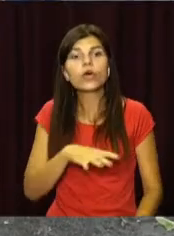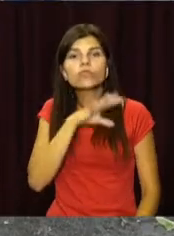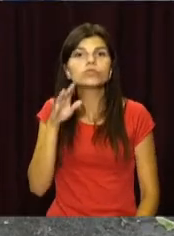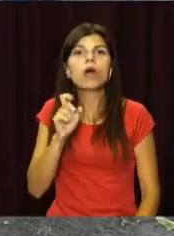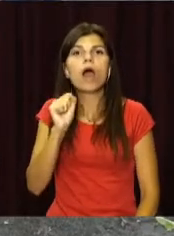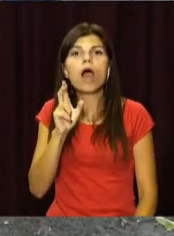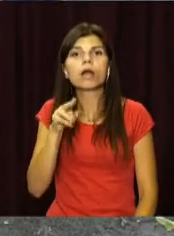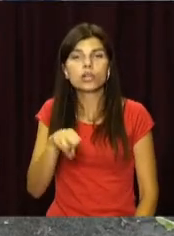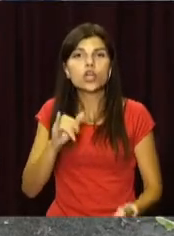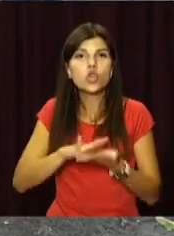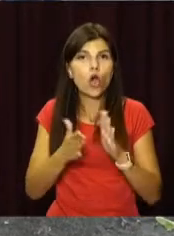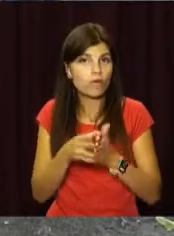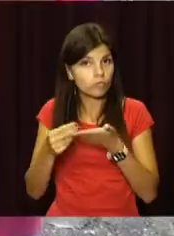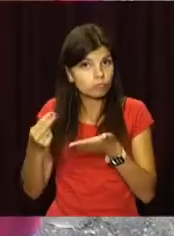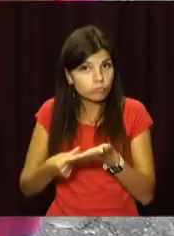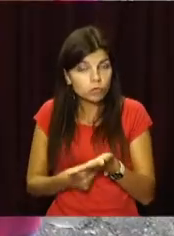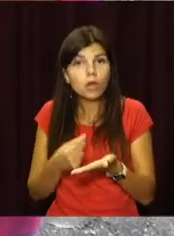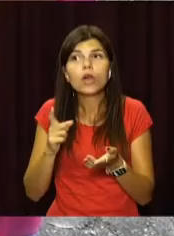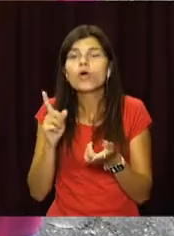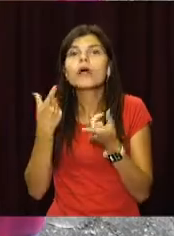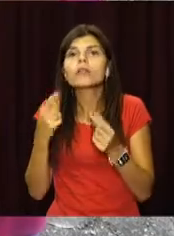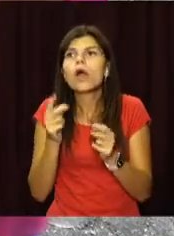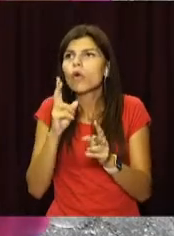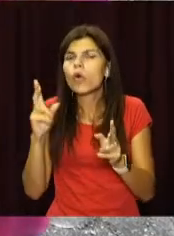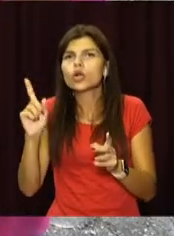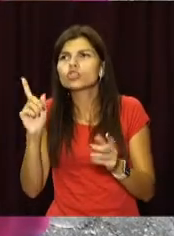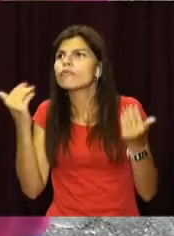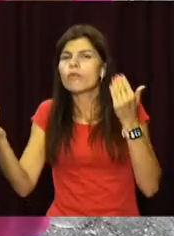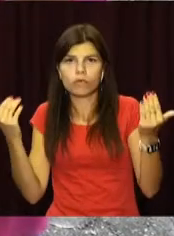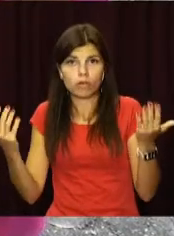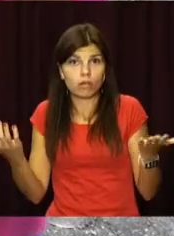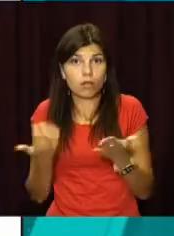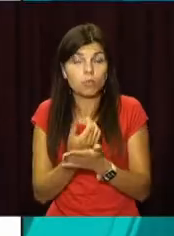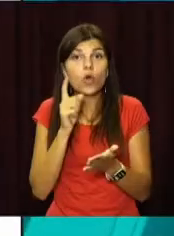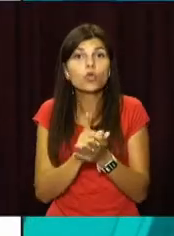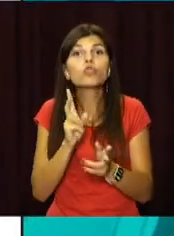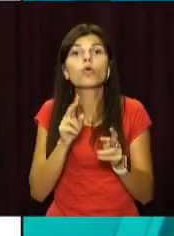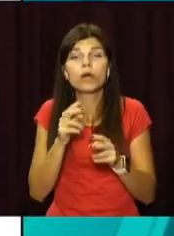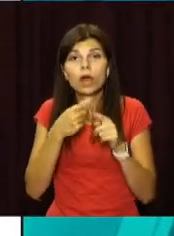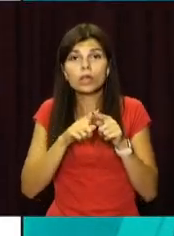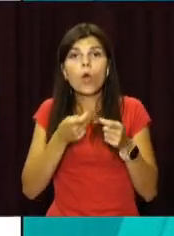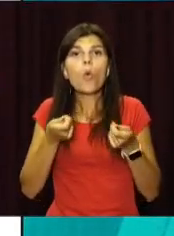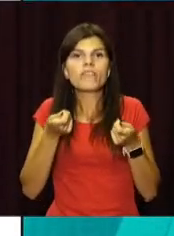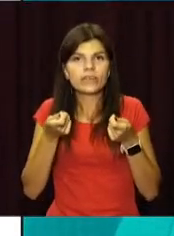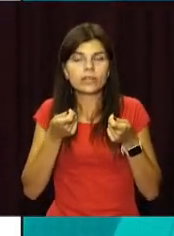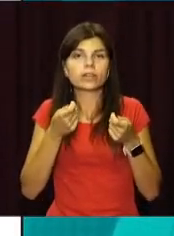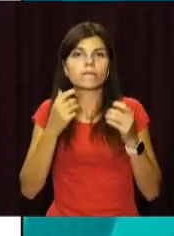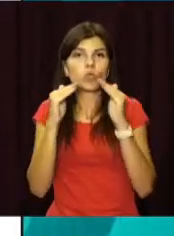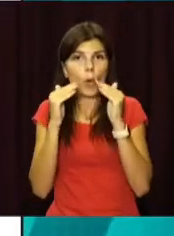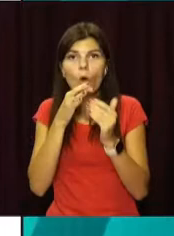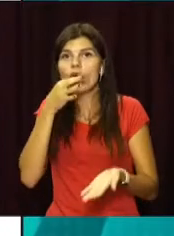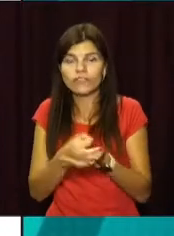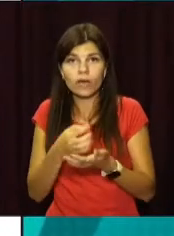необхідні акти та договори, аби з'ясувати, де чиї комунікації. Подбати про це має управитель будинку. Така офіційна